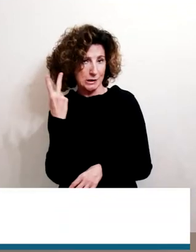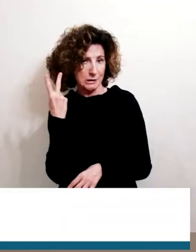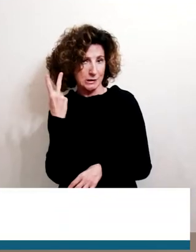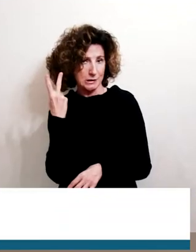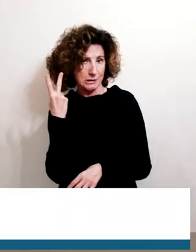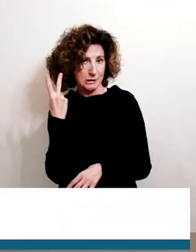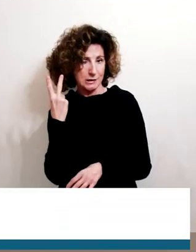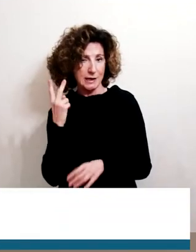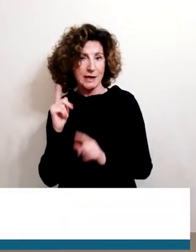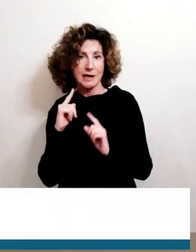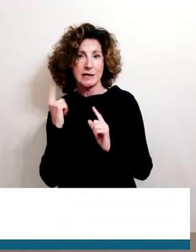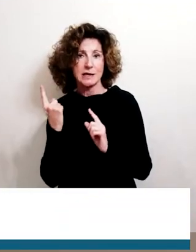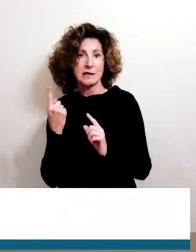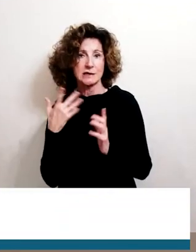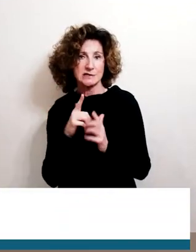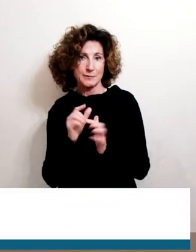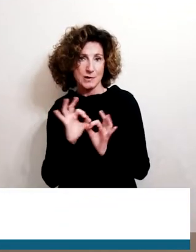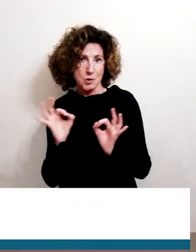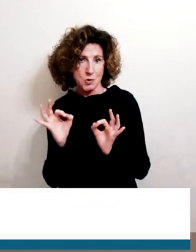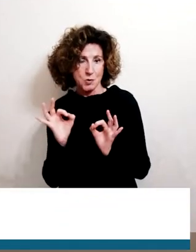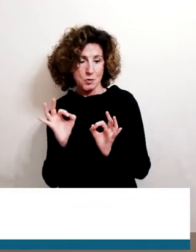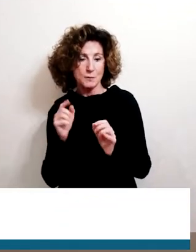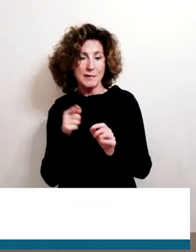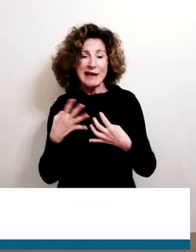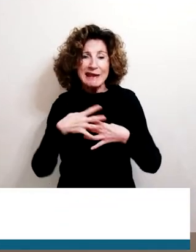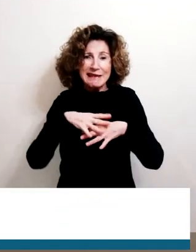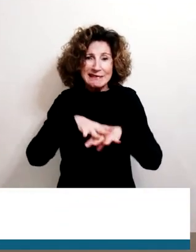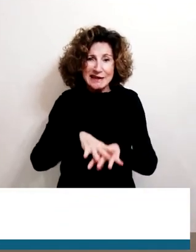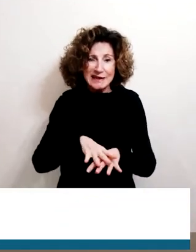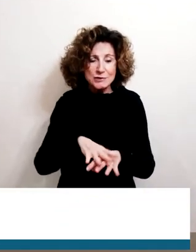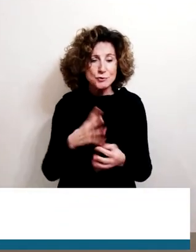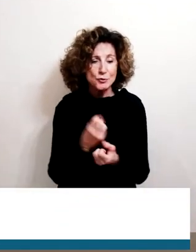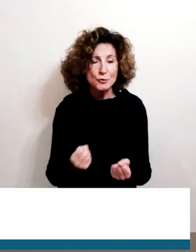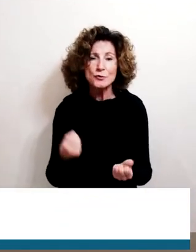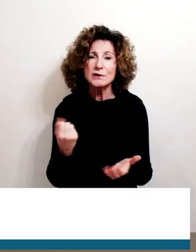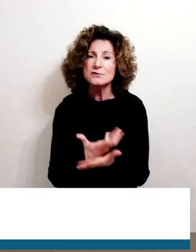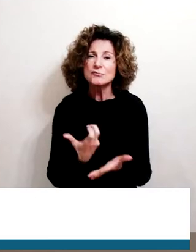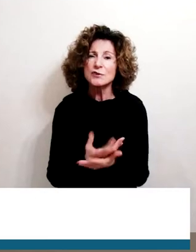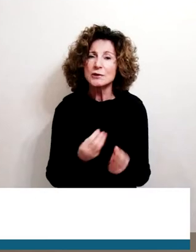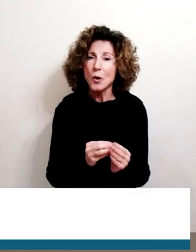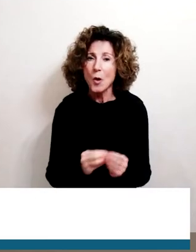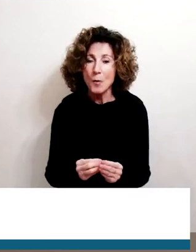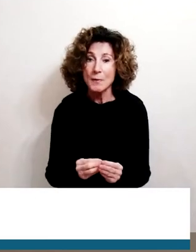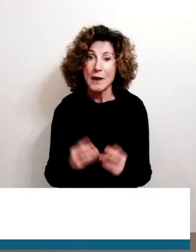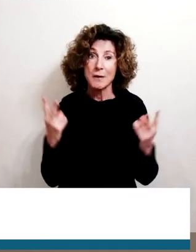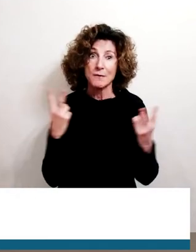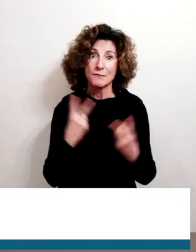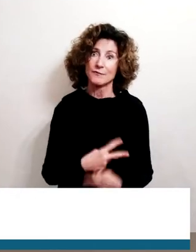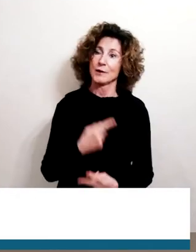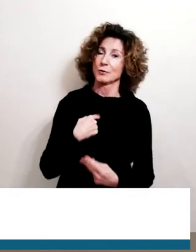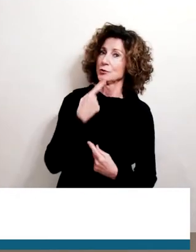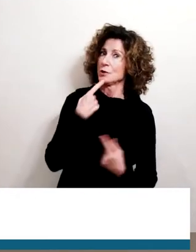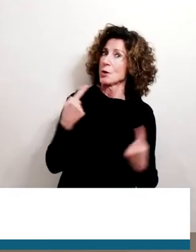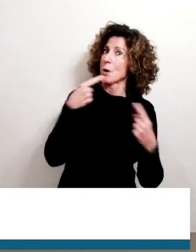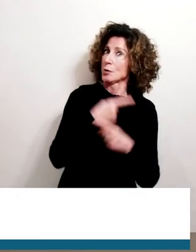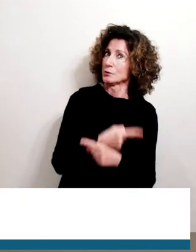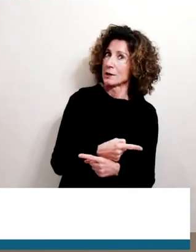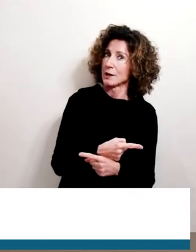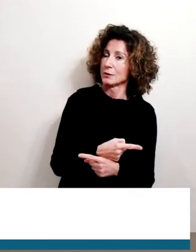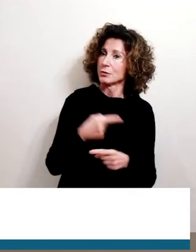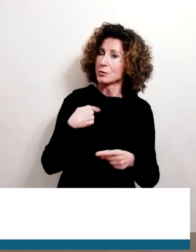studenti e normodotati in classe come avviene questa integrazione di fatto allora io direi che è il contrario